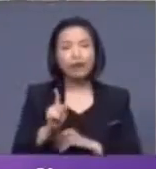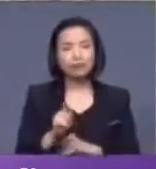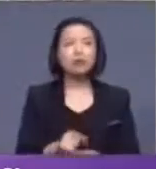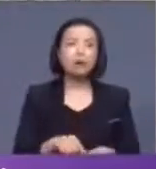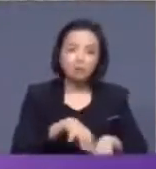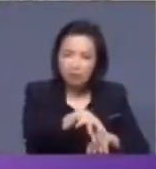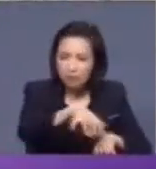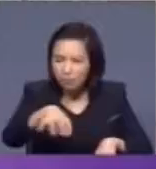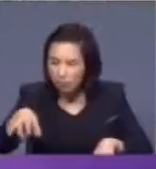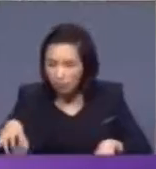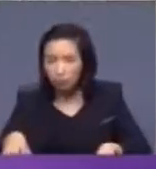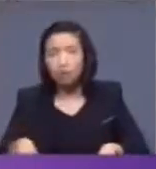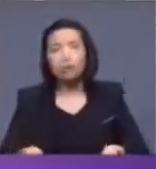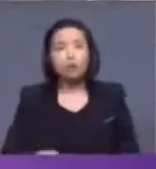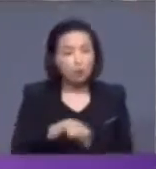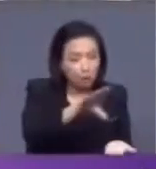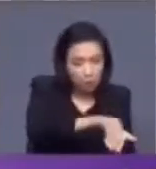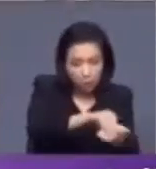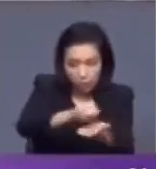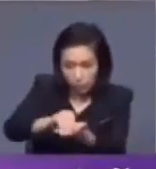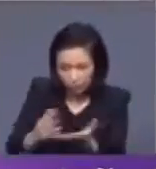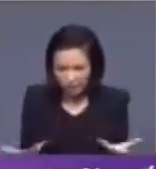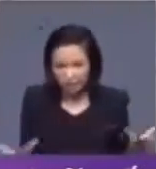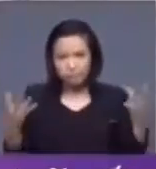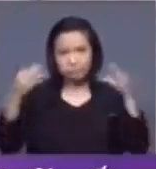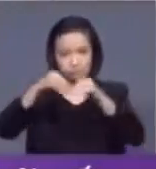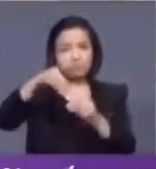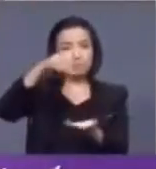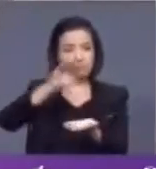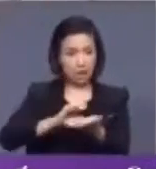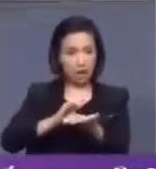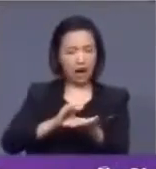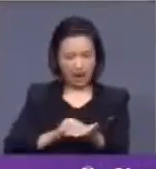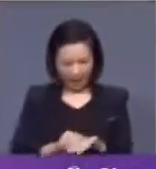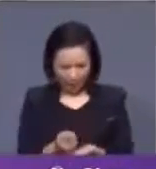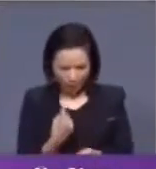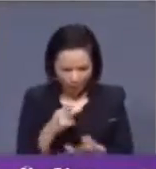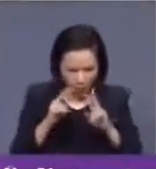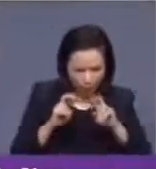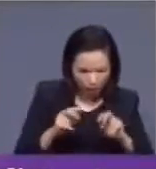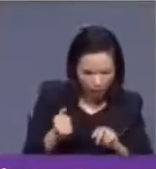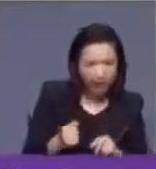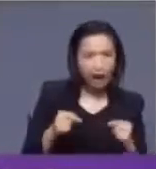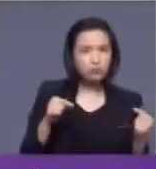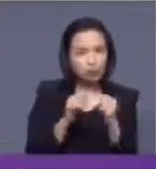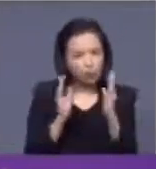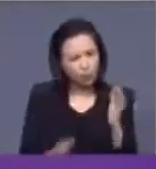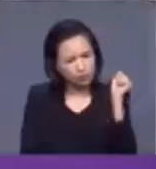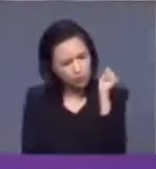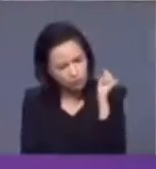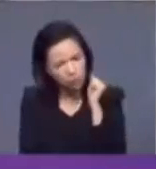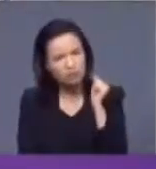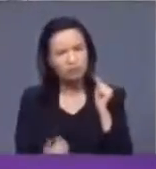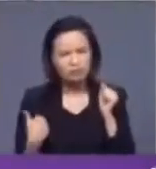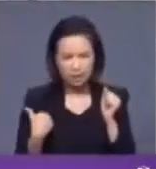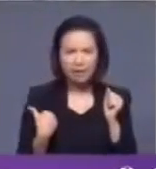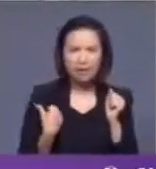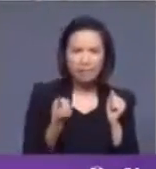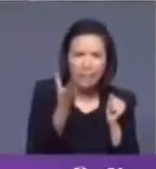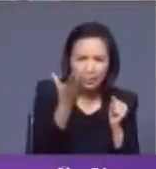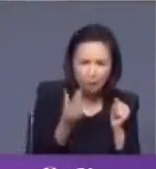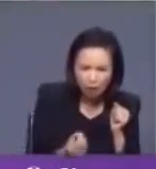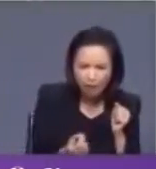นอยู่ของพี่น้องประชาชนขณะนี้เนี่ยผู้เข้าร่วมโครงการจะได้รับเงินในบัตรสวัสดิการเพิ่มขึ้นอีกเดือนละ100ถึง200บาทภายในเดือนมีนาค